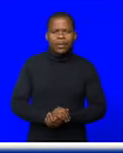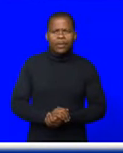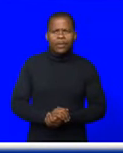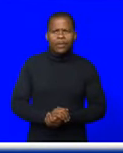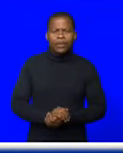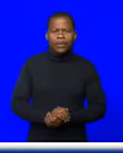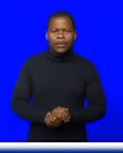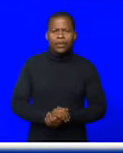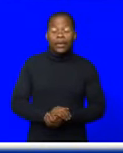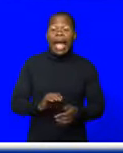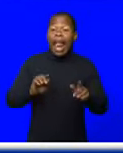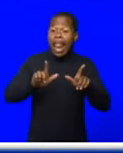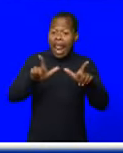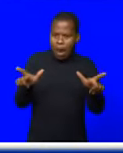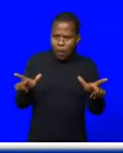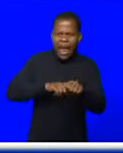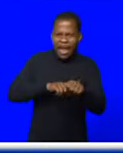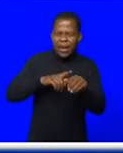lwemaSwati